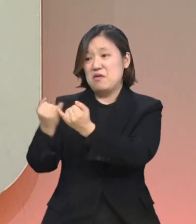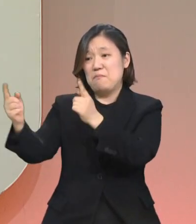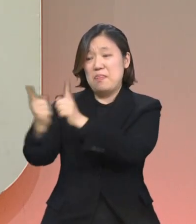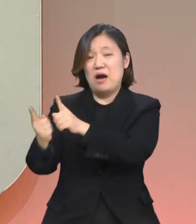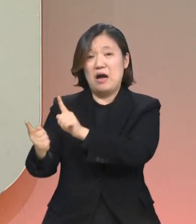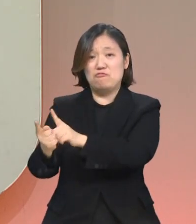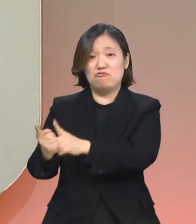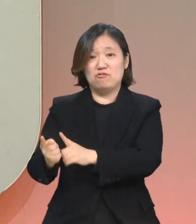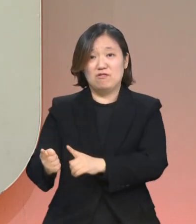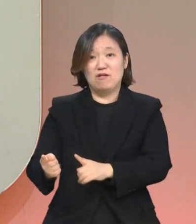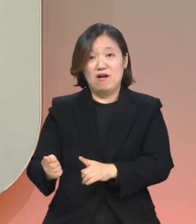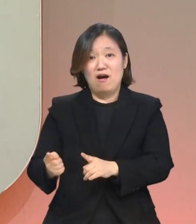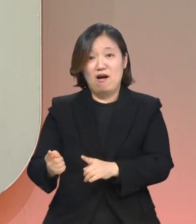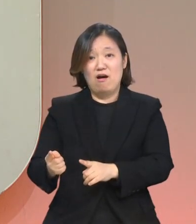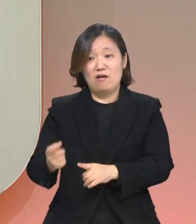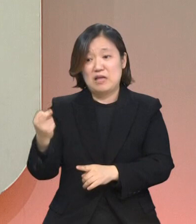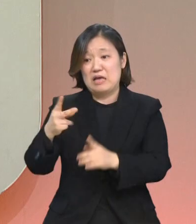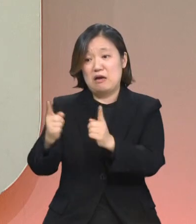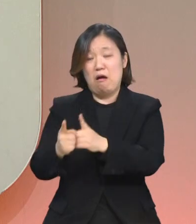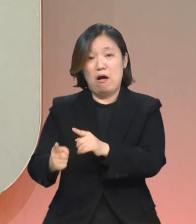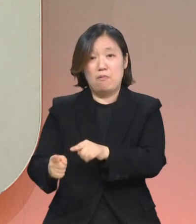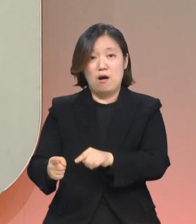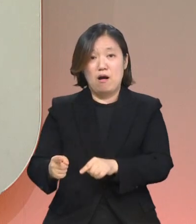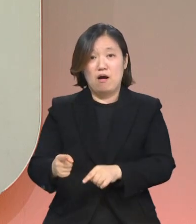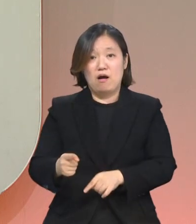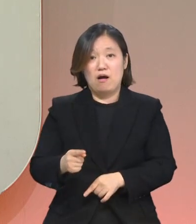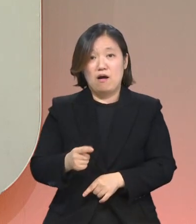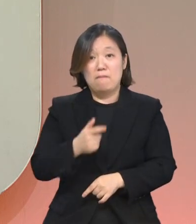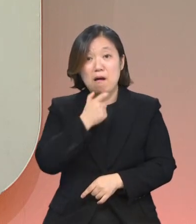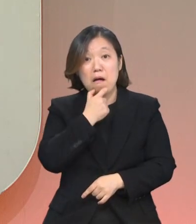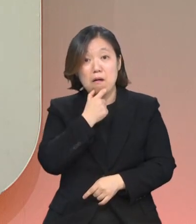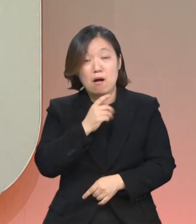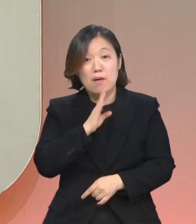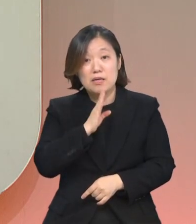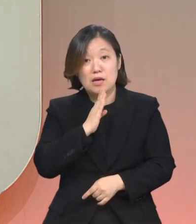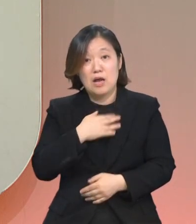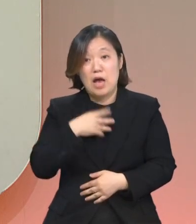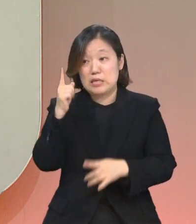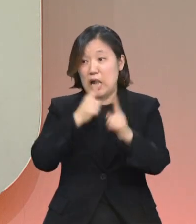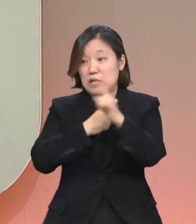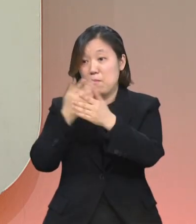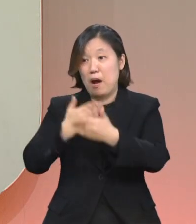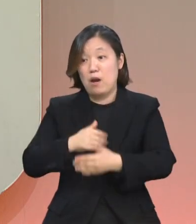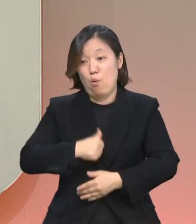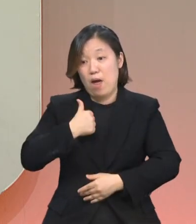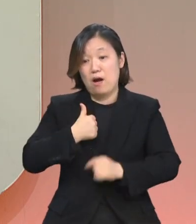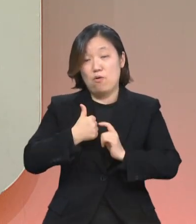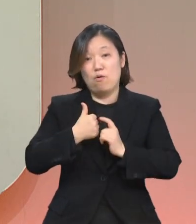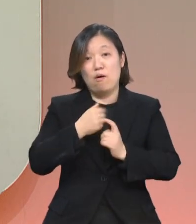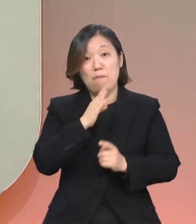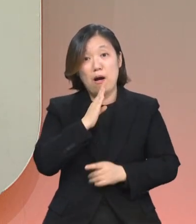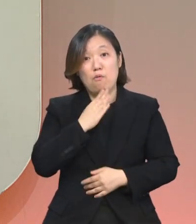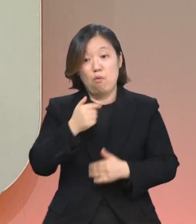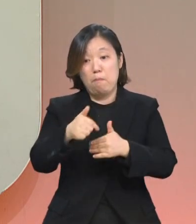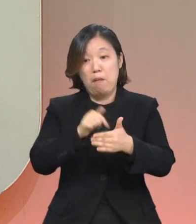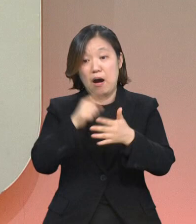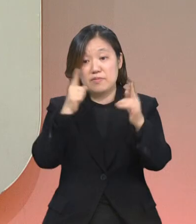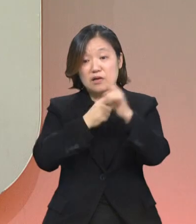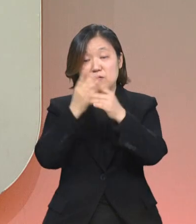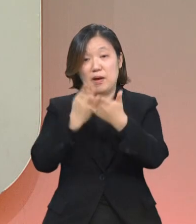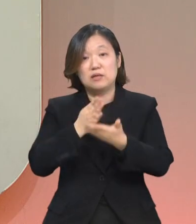돌고 그러면 그 부인 입장에서 본처인 부인 입장에서 얼마나 화딱지가 나겠어요 마음에 상처가